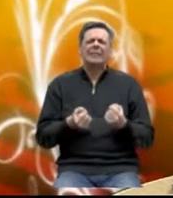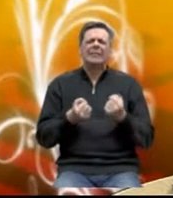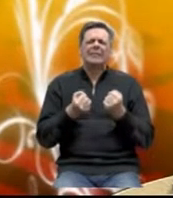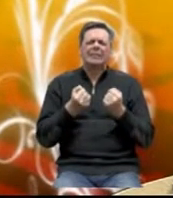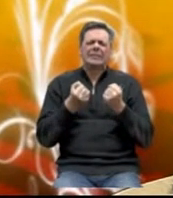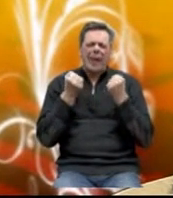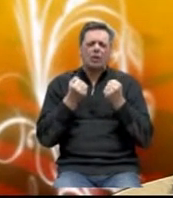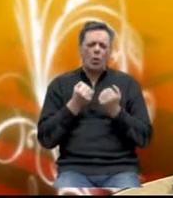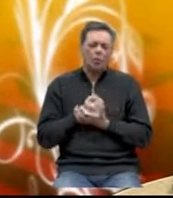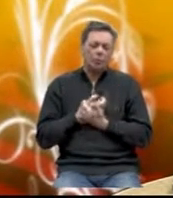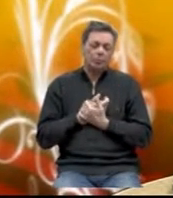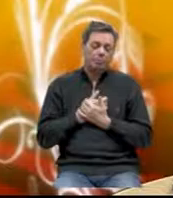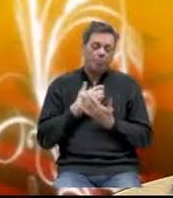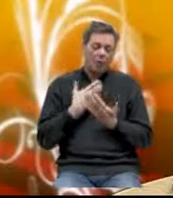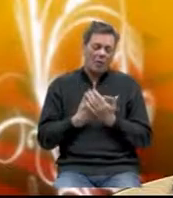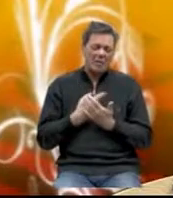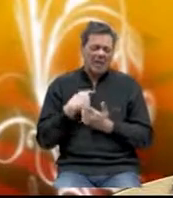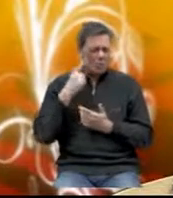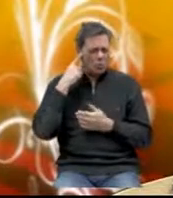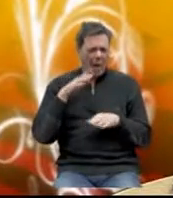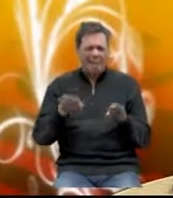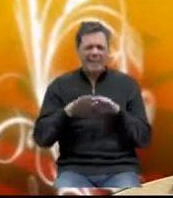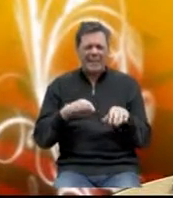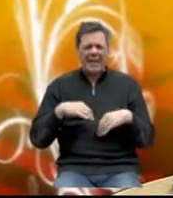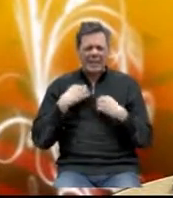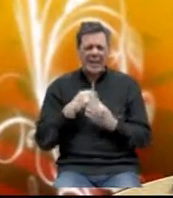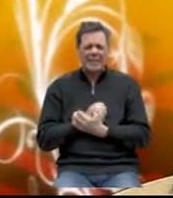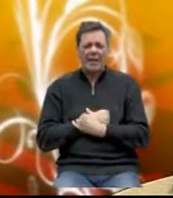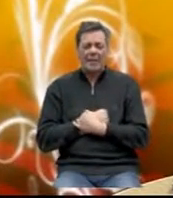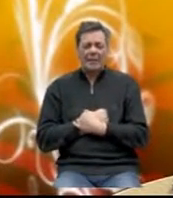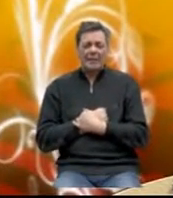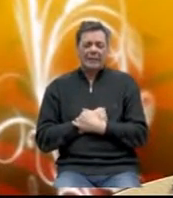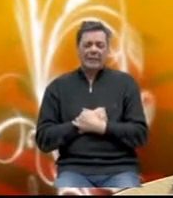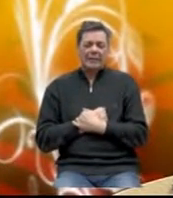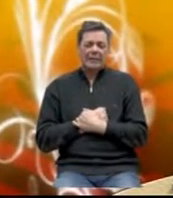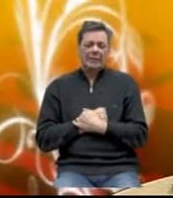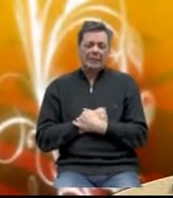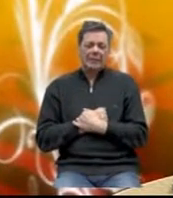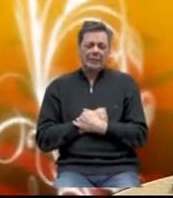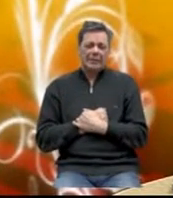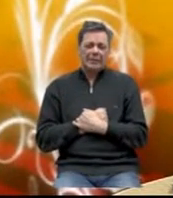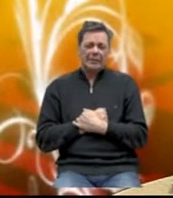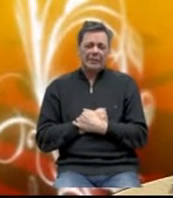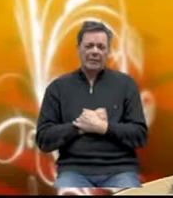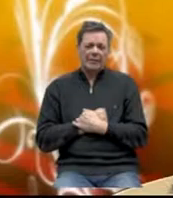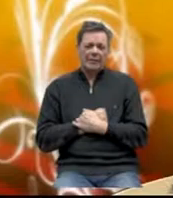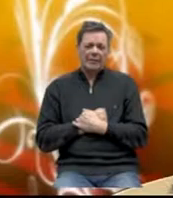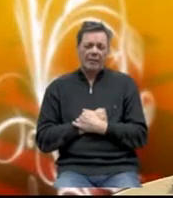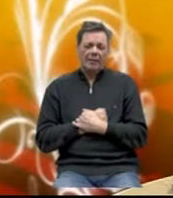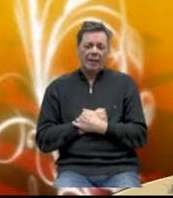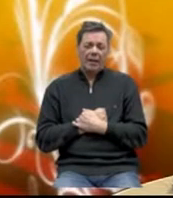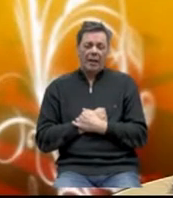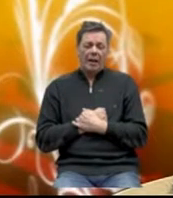ministra zdravstva. Ja njega jako volim, inače i ja sam isto i njemu dragi bio mi u emisijama,